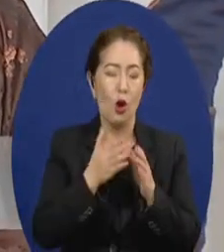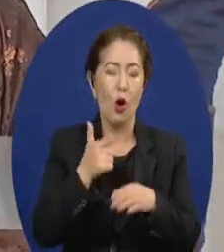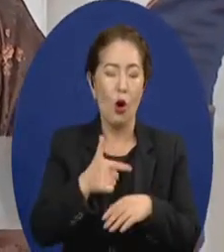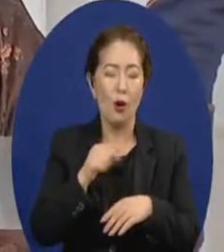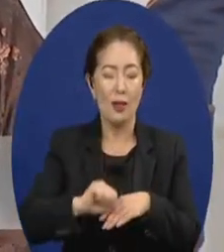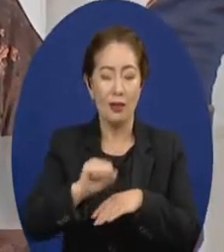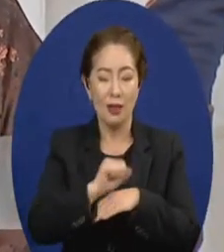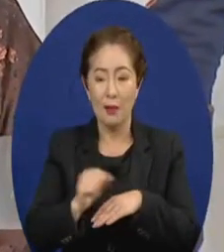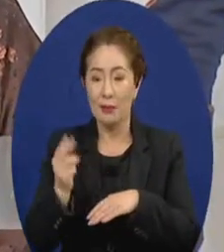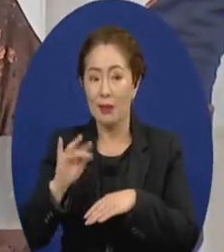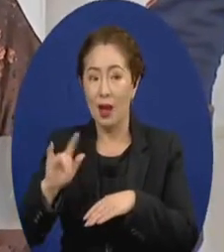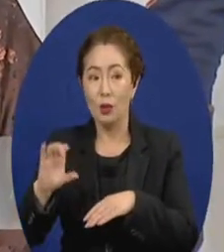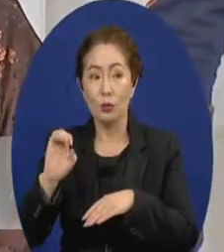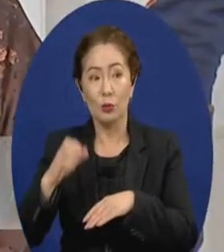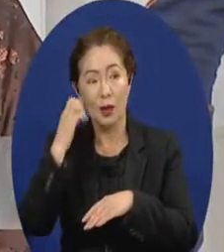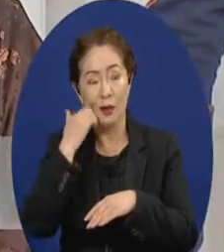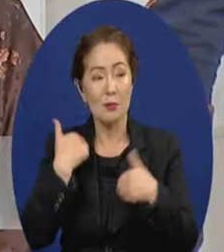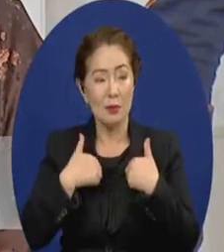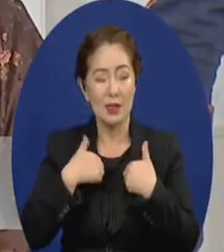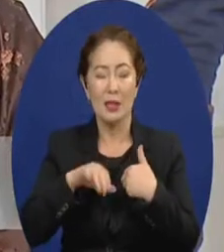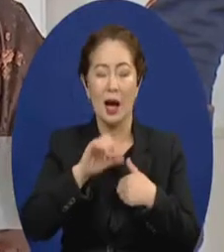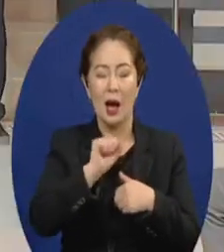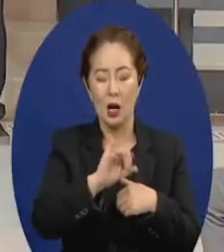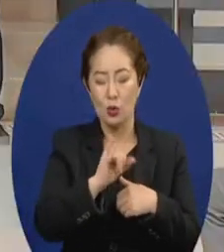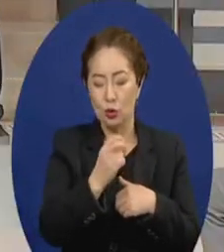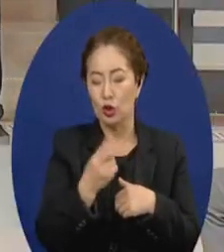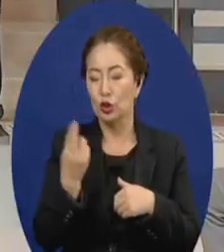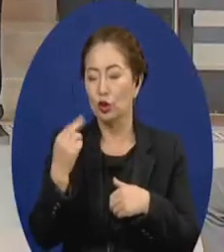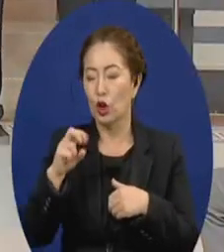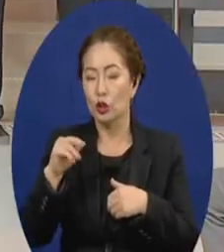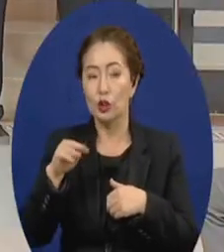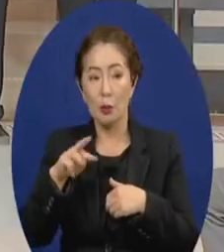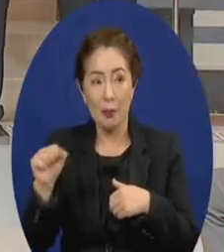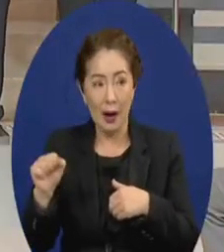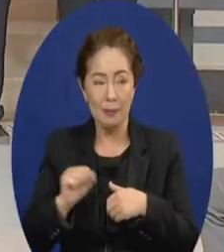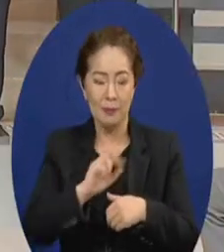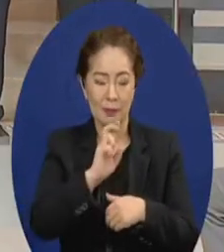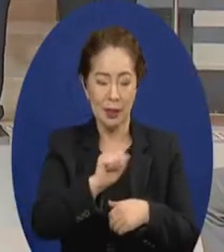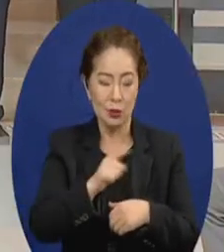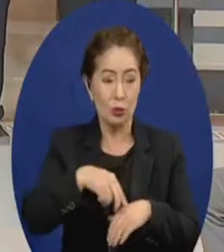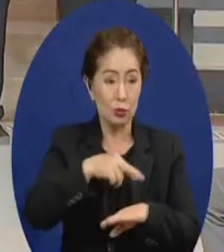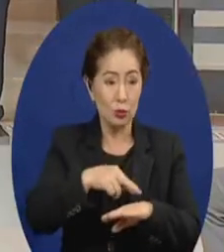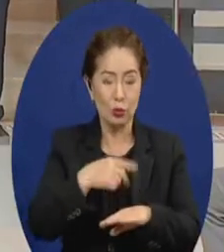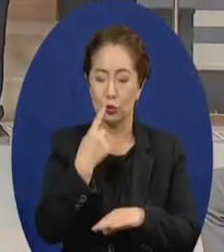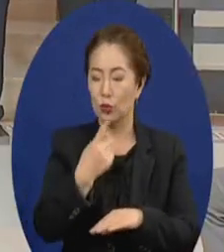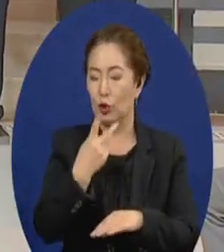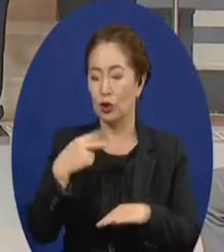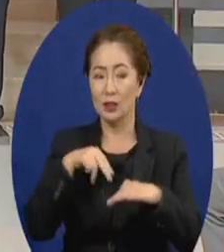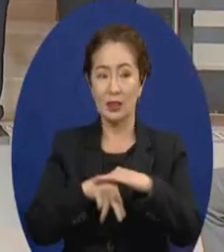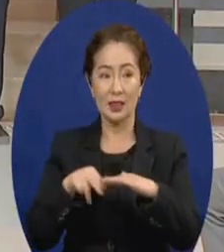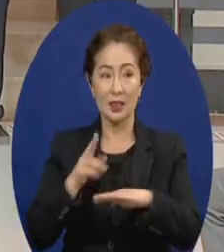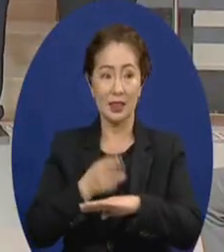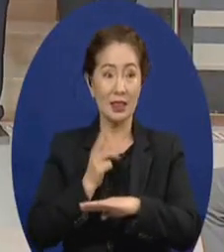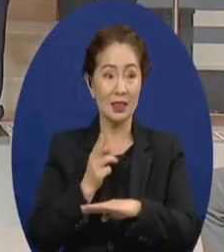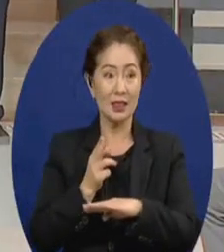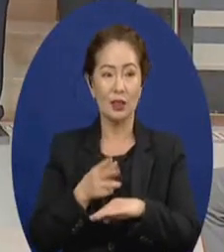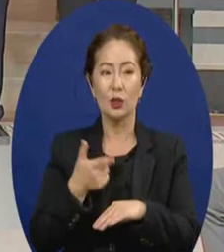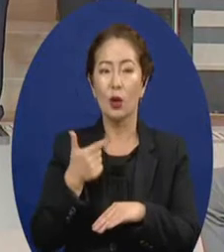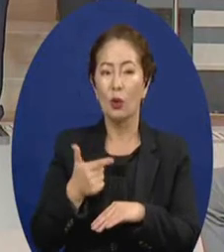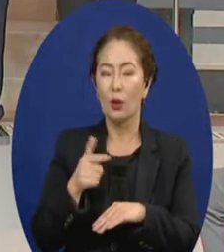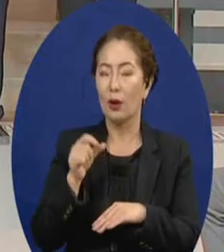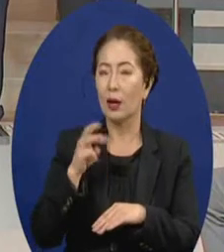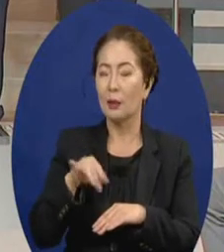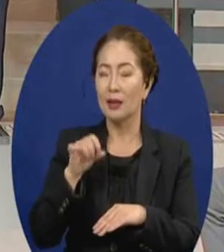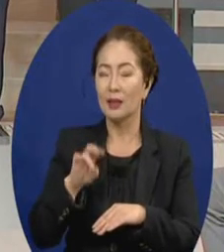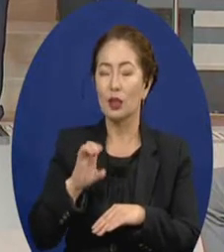Дарив сумын Дунд сургуулийн Ахмад багш Аюушин Должмаа, Нийслэлийн Баянзүрх дүүргийн 122-р цэцэрлэгийн ерхийлэгч